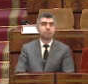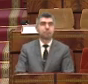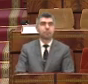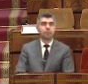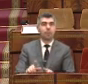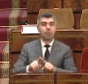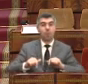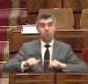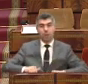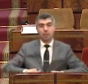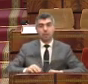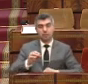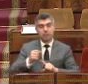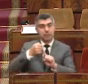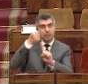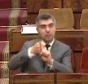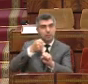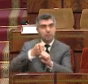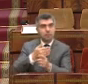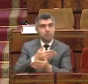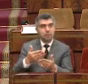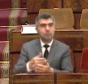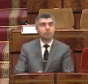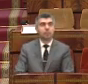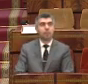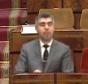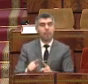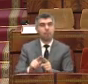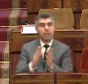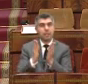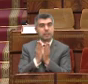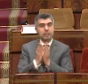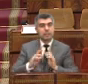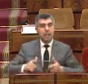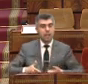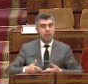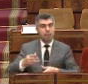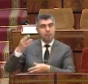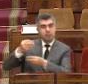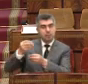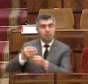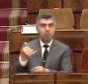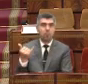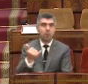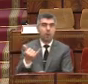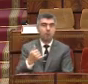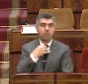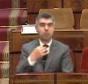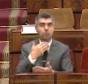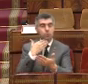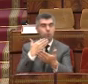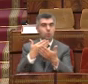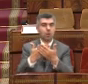على الوزاره السيد الوزير انها تعمل ان دير في بالها راه التعليم عن بعد هو الاساسي، هذا واحد. حاجه اخرى السيد الوزير فيما